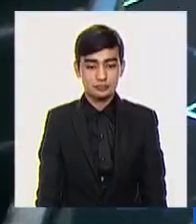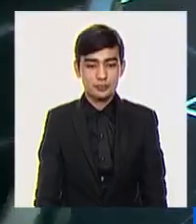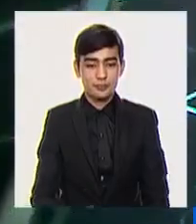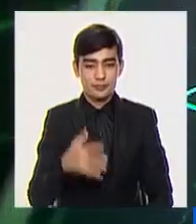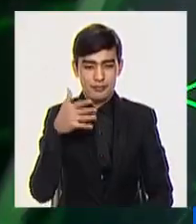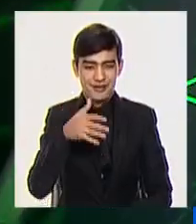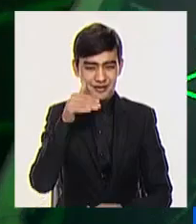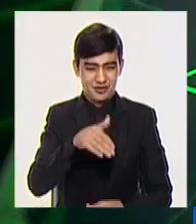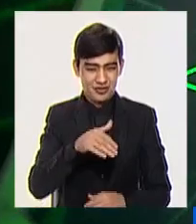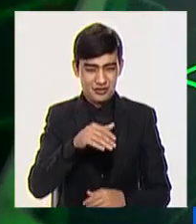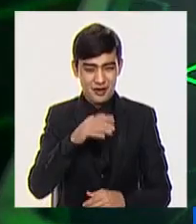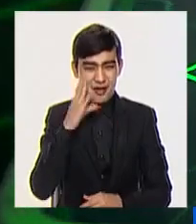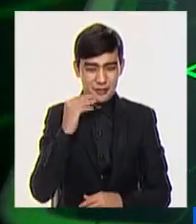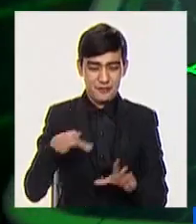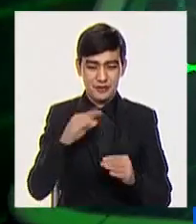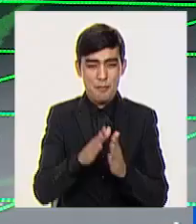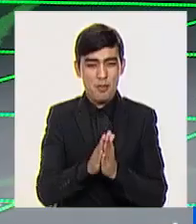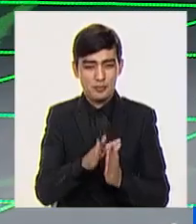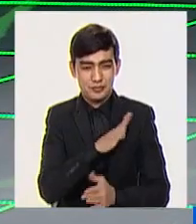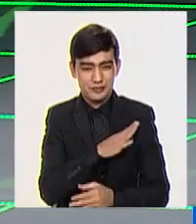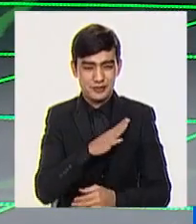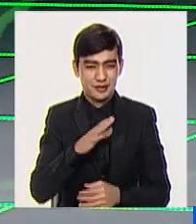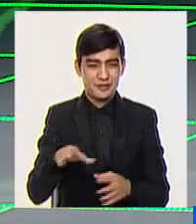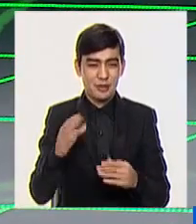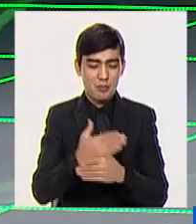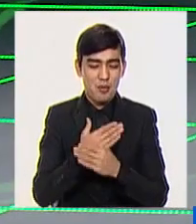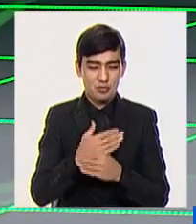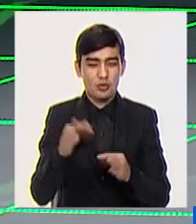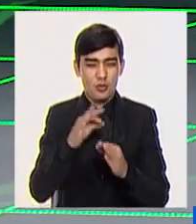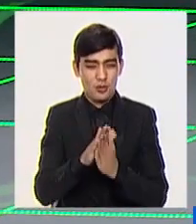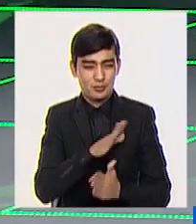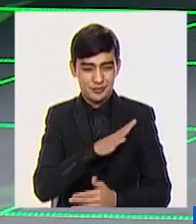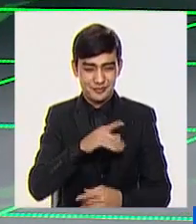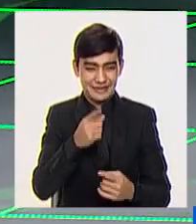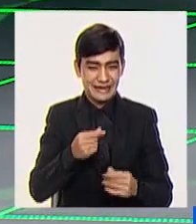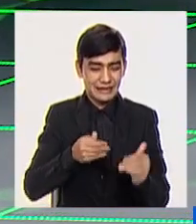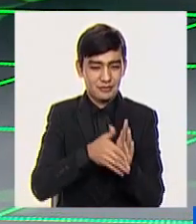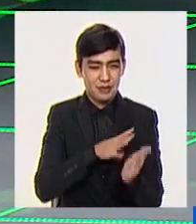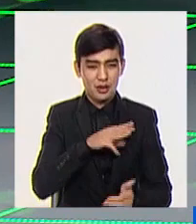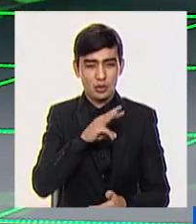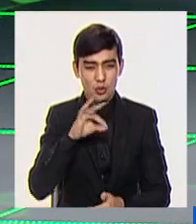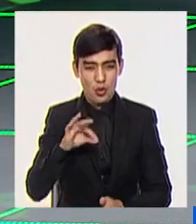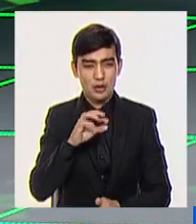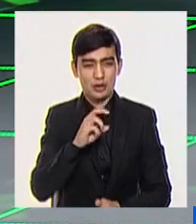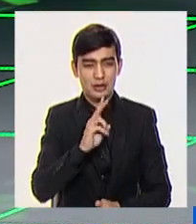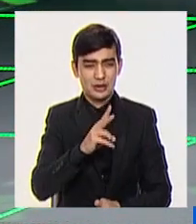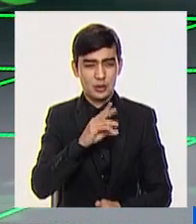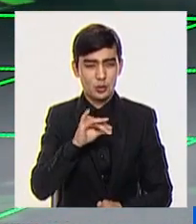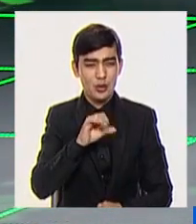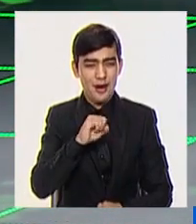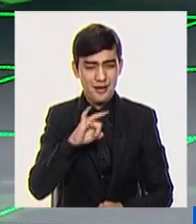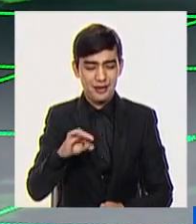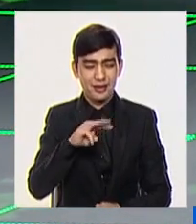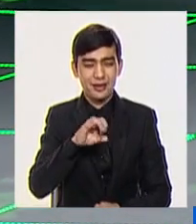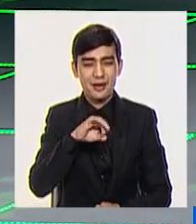Пять сотен алматинцев просят правоохранительные органы помочь им вернуть деньги, вложенные в ТО QI Trade Казахстан.